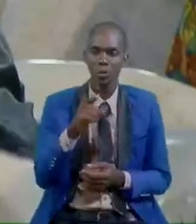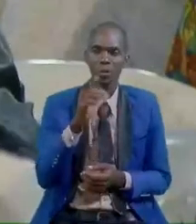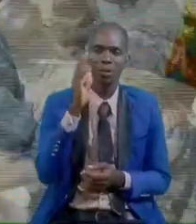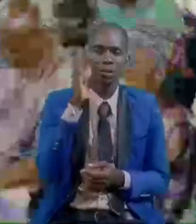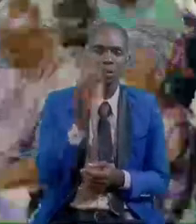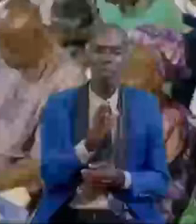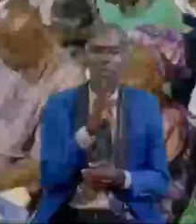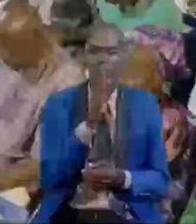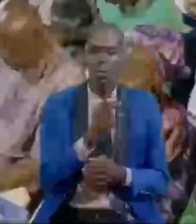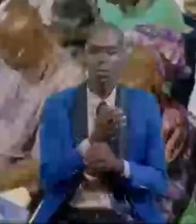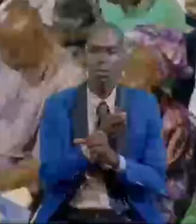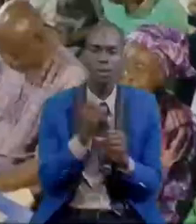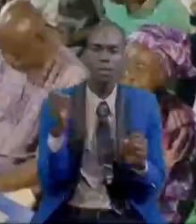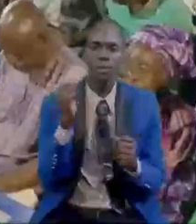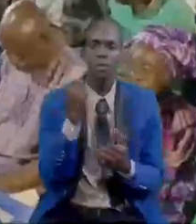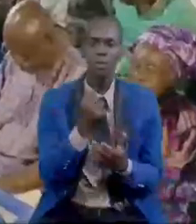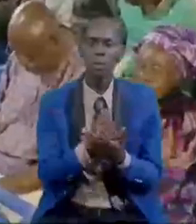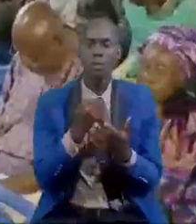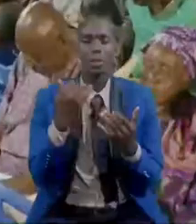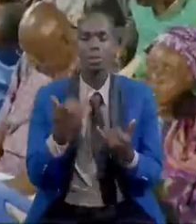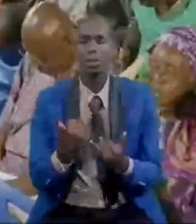Et tu seras sauvé.